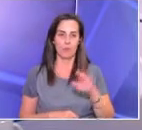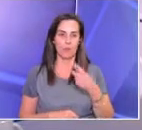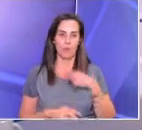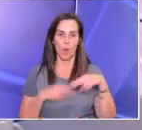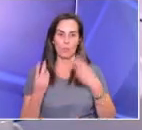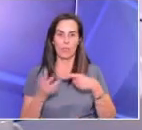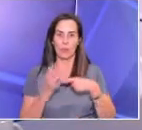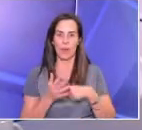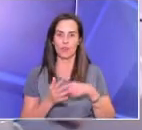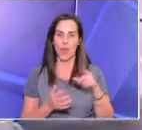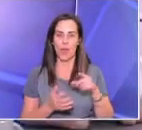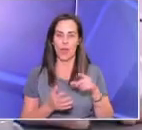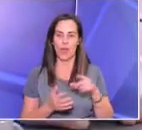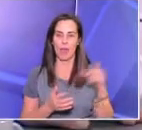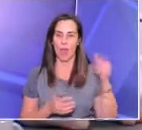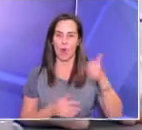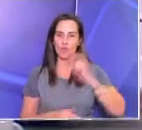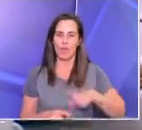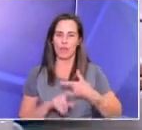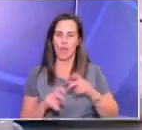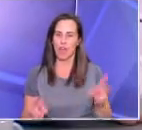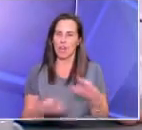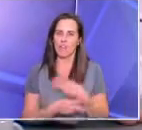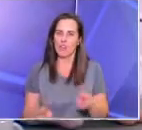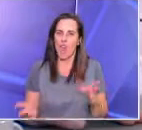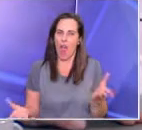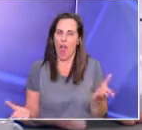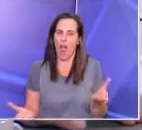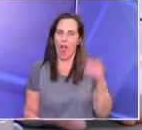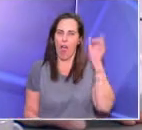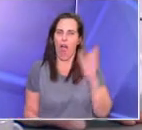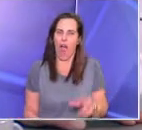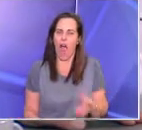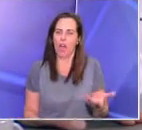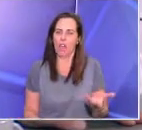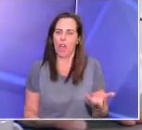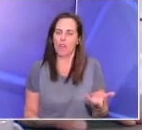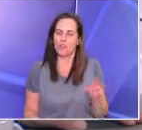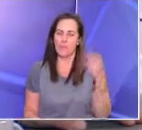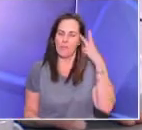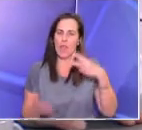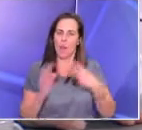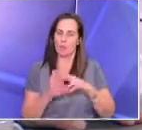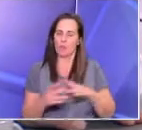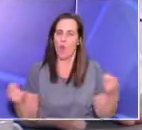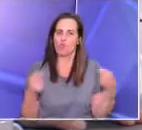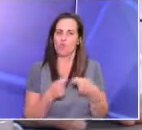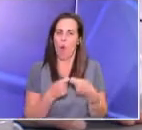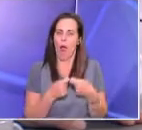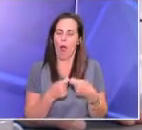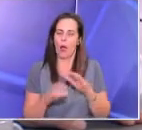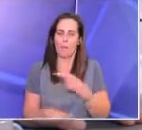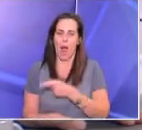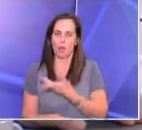חוזרים לדוגמה של ג'קי סבק, שבכלל לא הבין איך יכול להיות שאנשים מפתחים תודעה פוליטית שלא מתכתבת עם